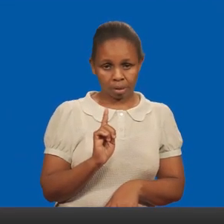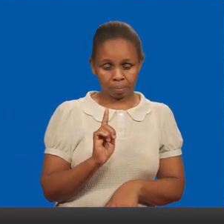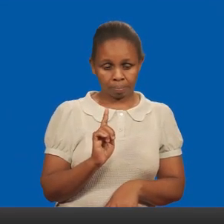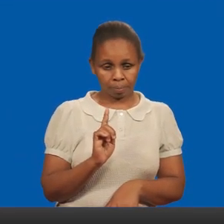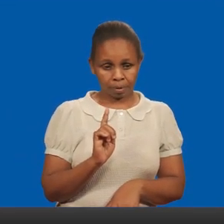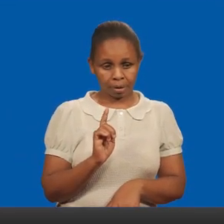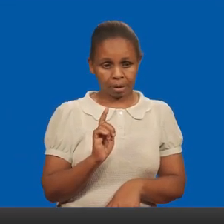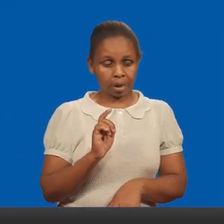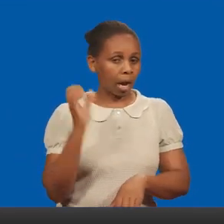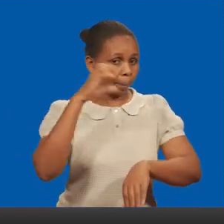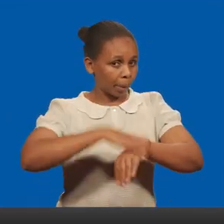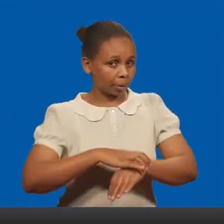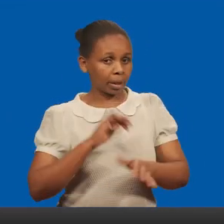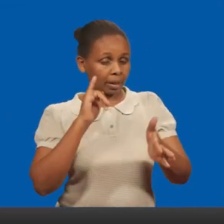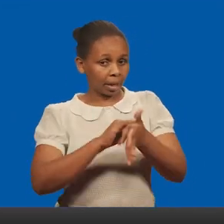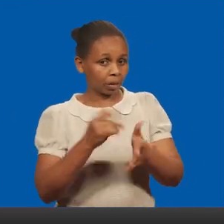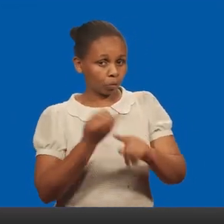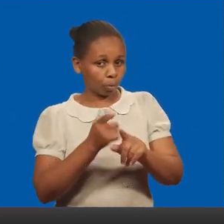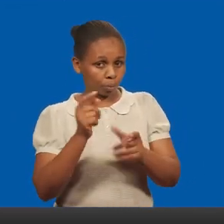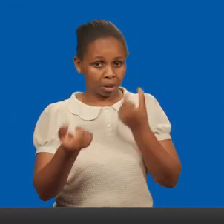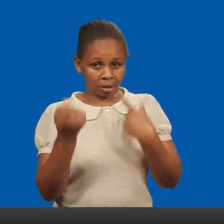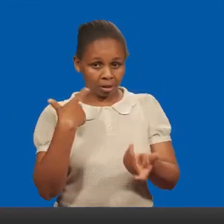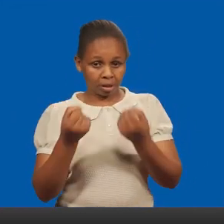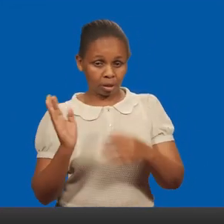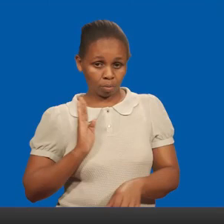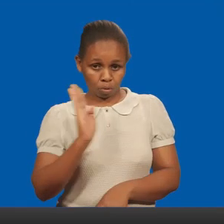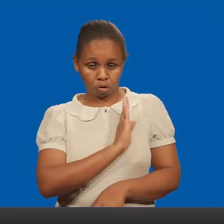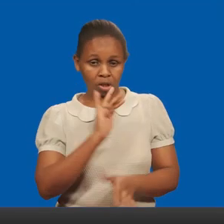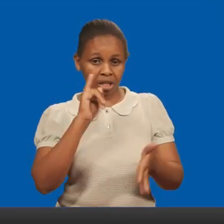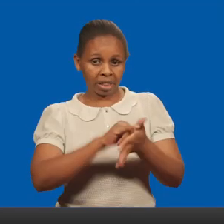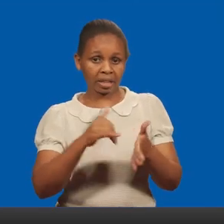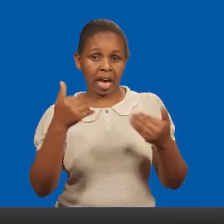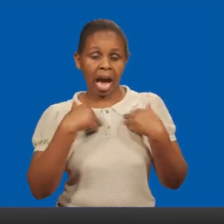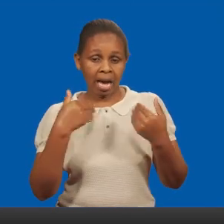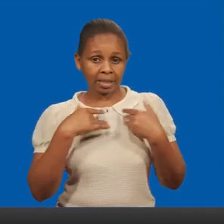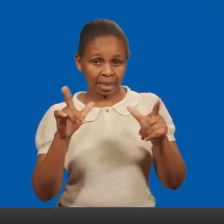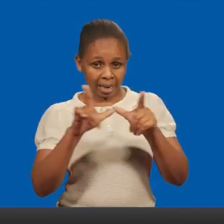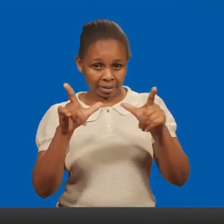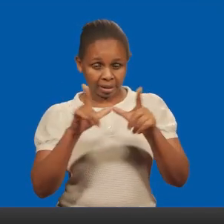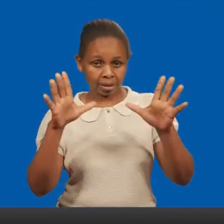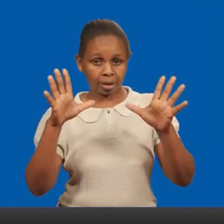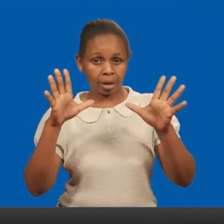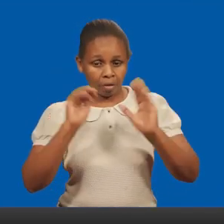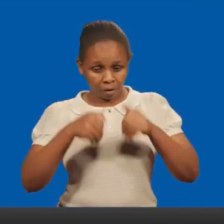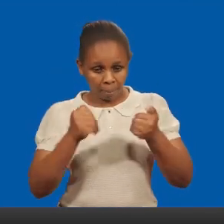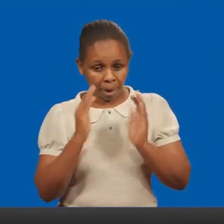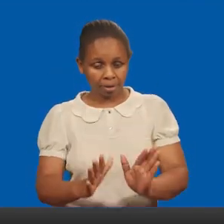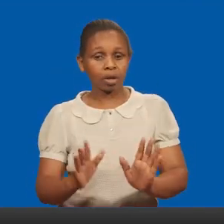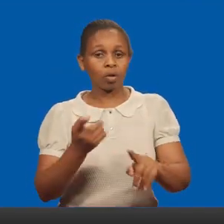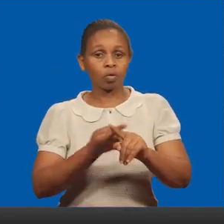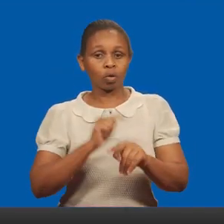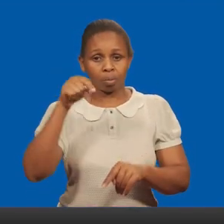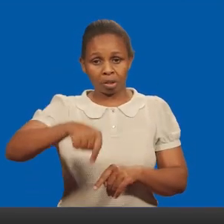tables, a license that he has gotten from T-Board, showing that he has registered farmers from Kirinyaga